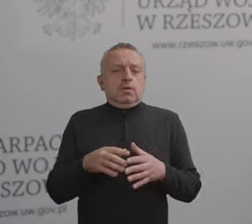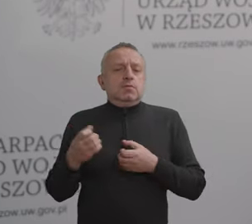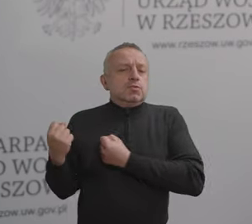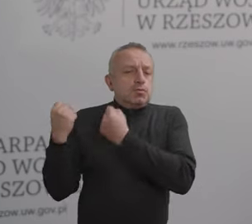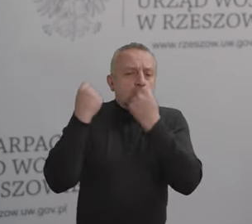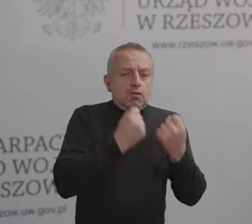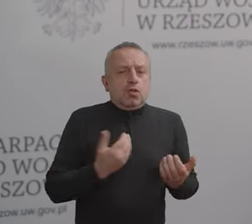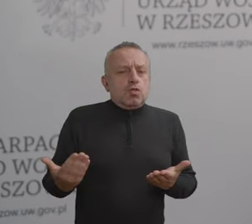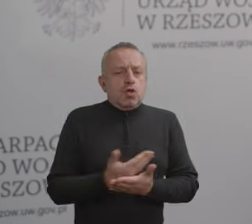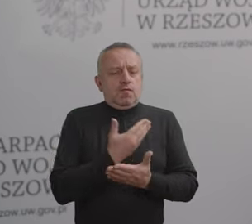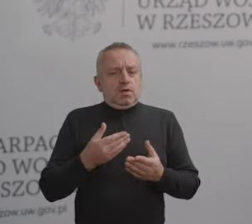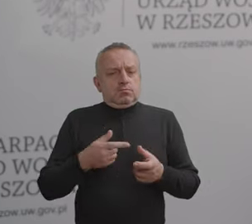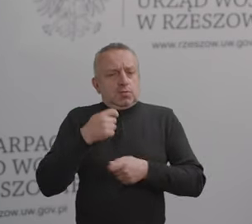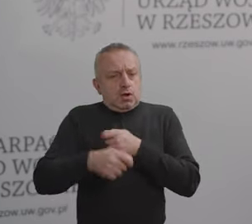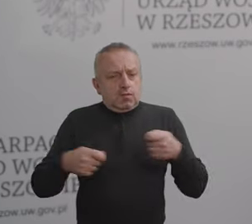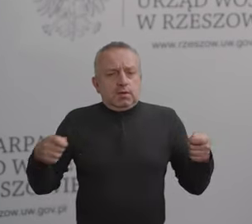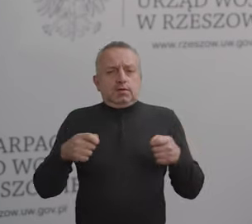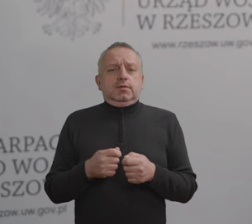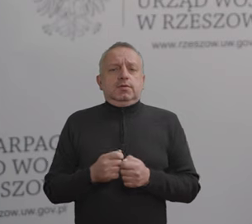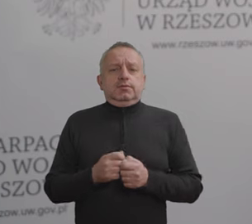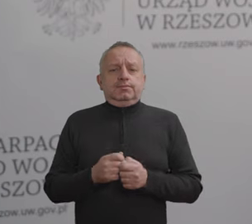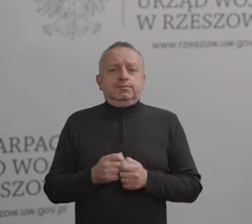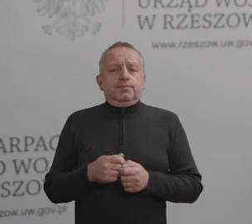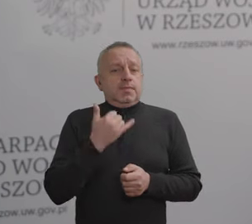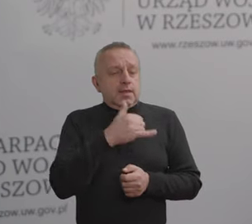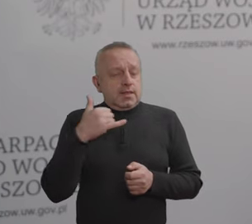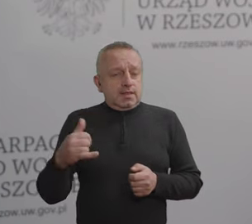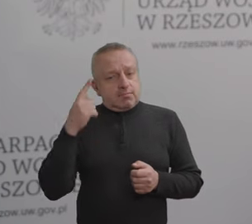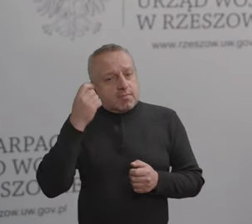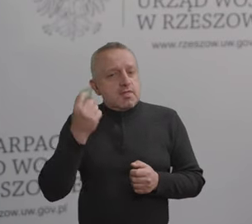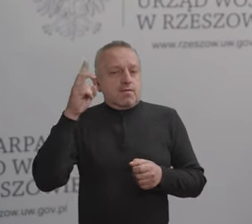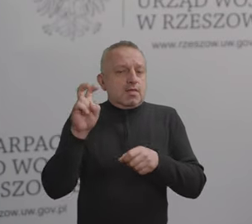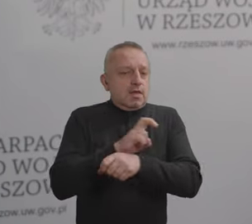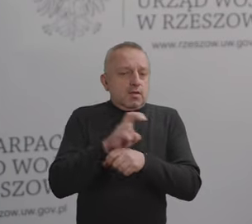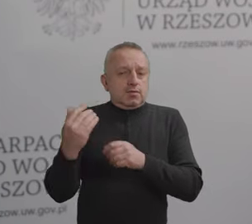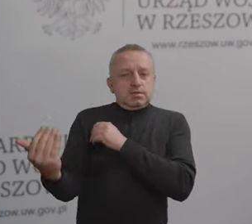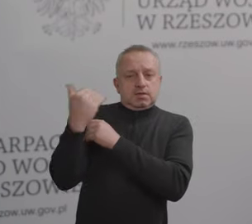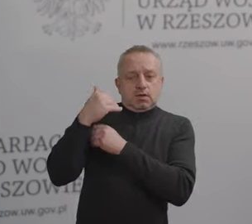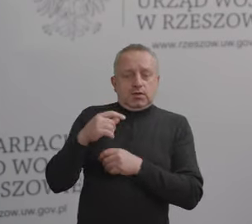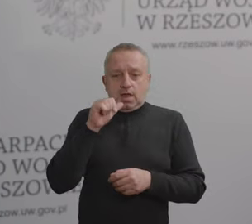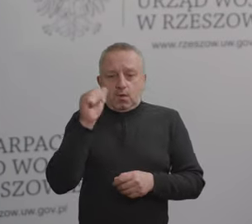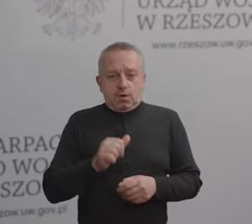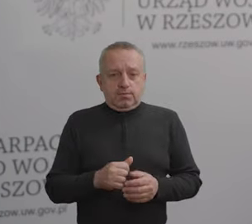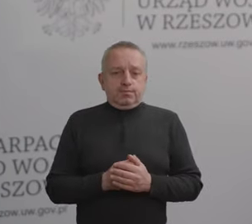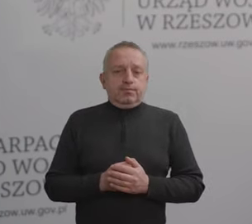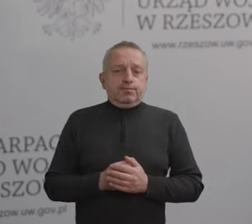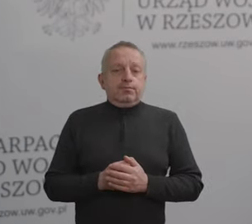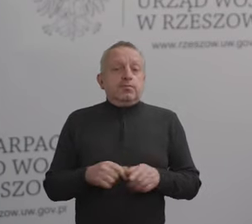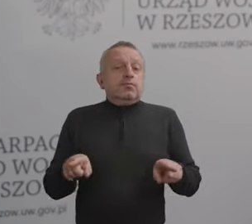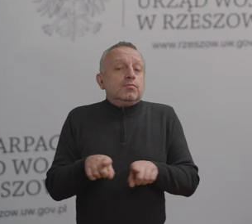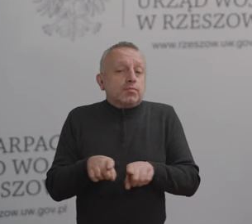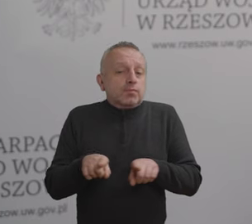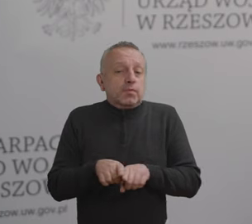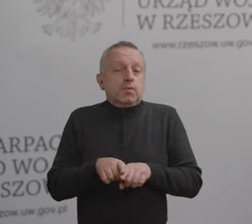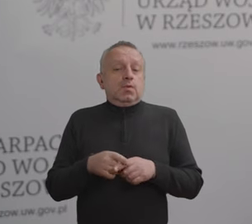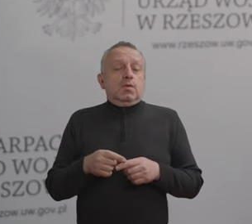którego sprowadzano nowe rozwiązania cywilizacyjne i innowacje techniczne z zachodniej Europy. Odbywało się